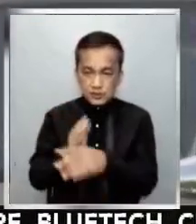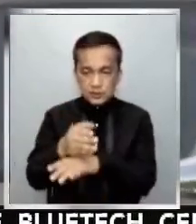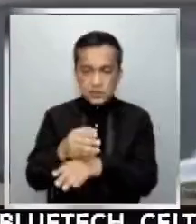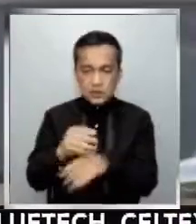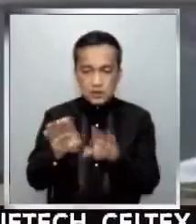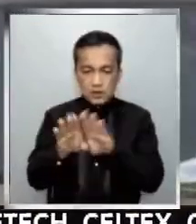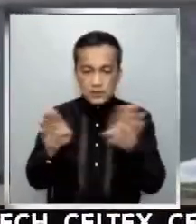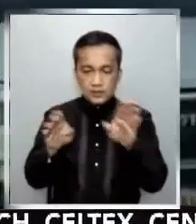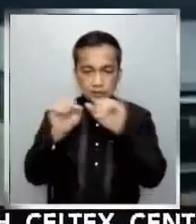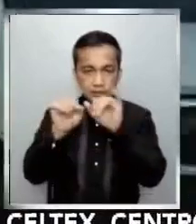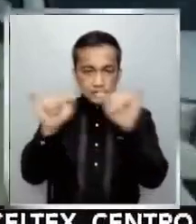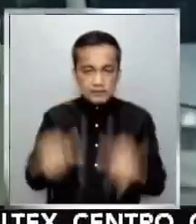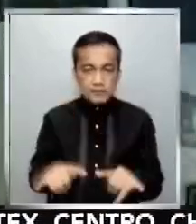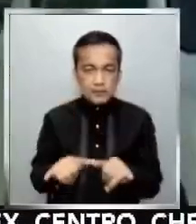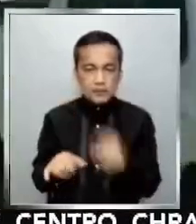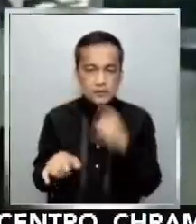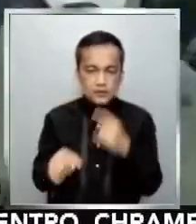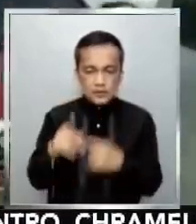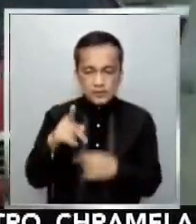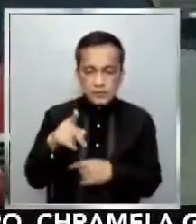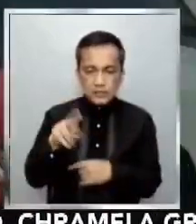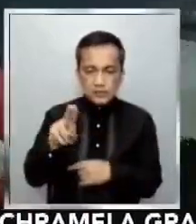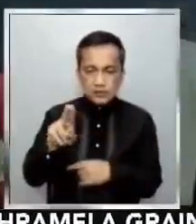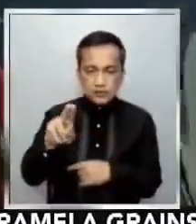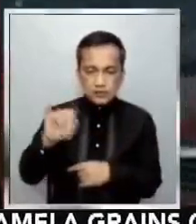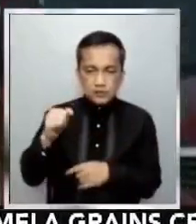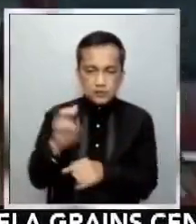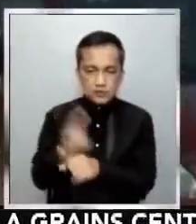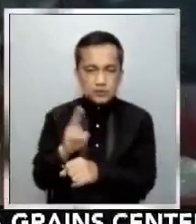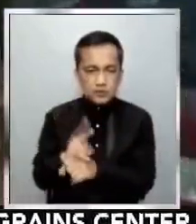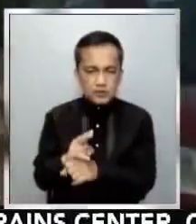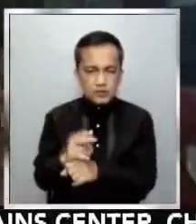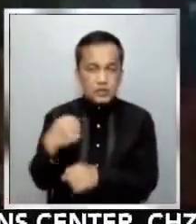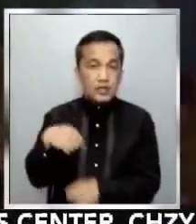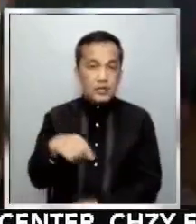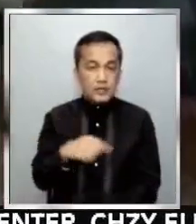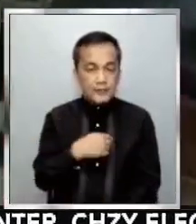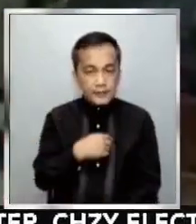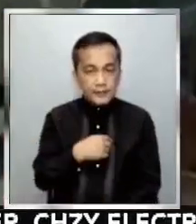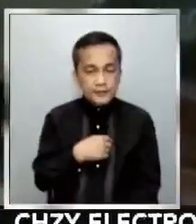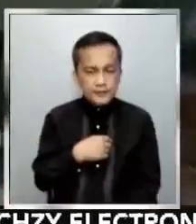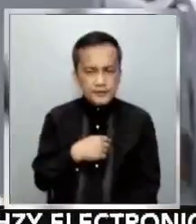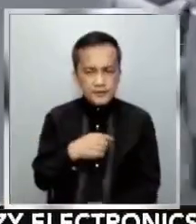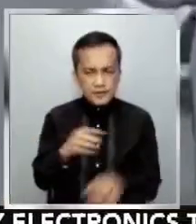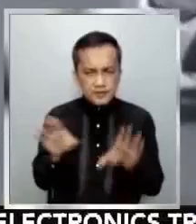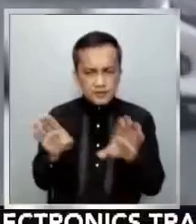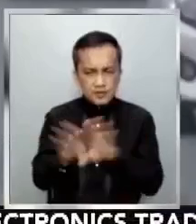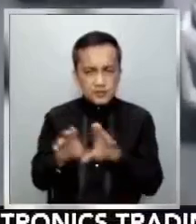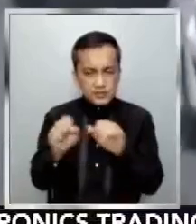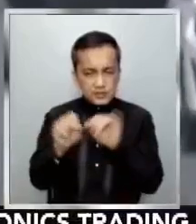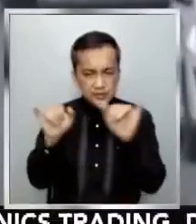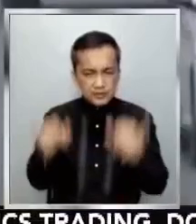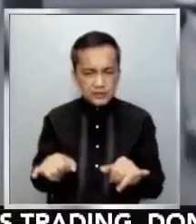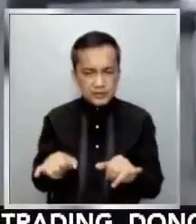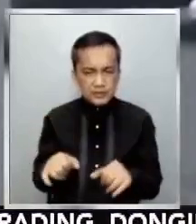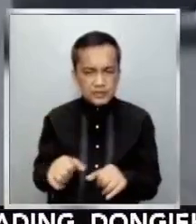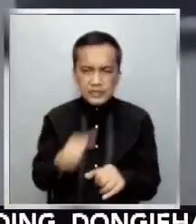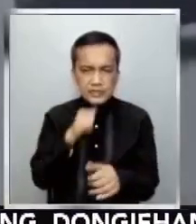yung PUJs na gumagamit ng ating closed system ay hindi po